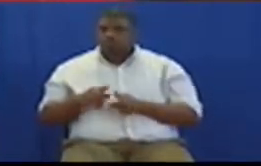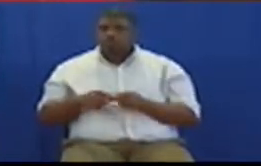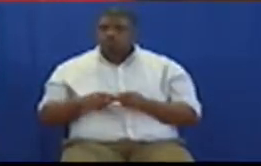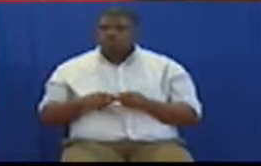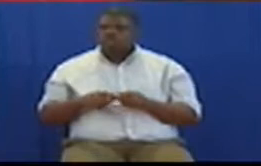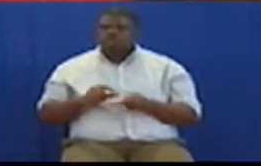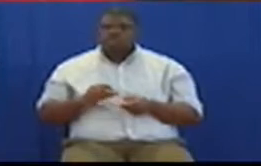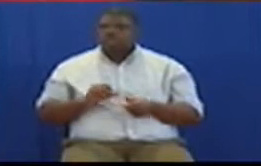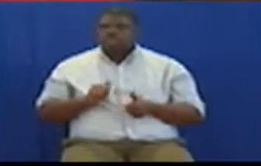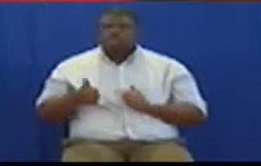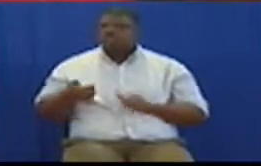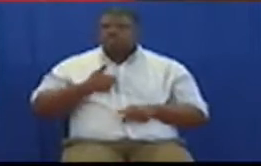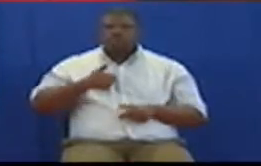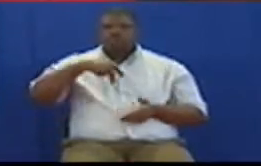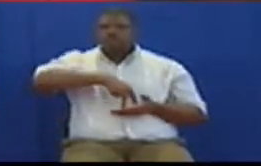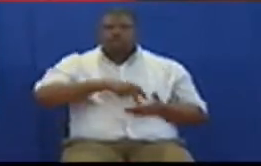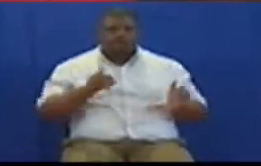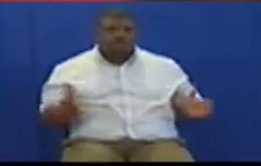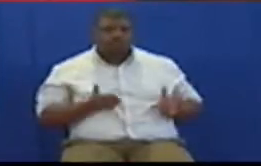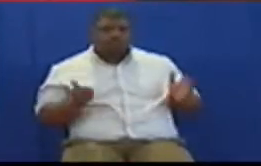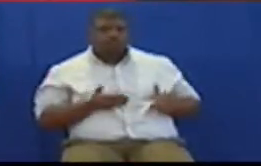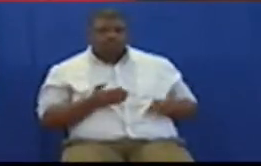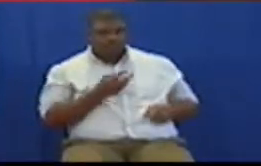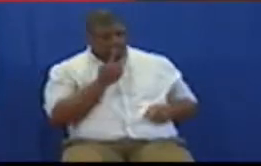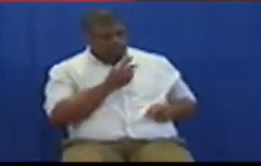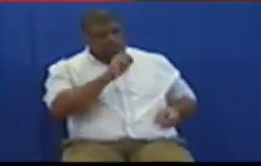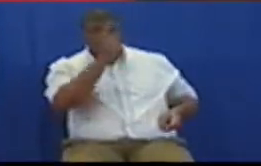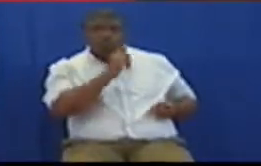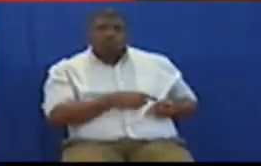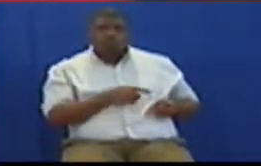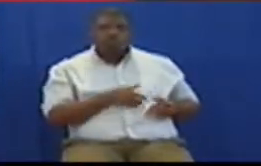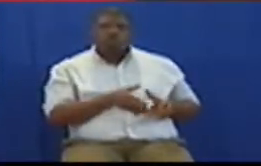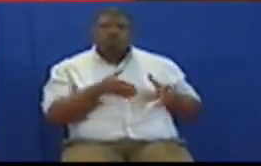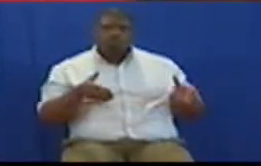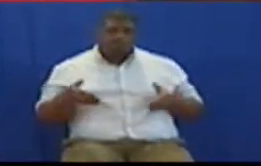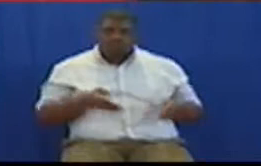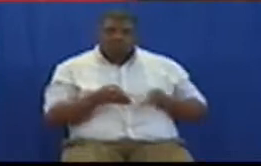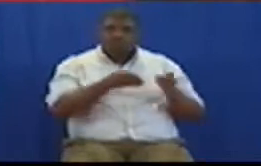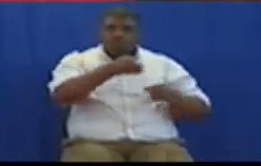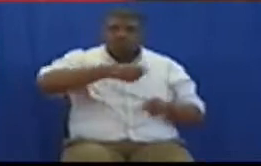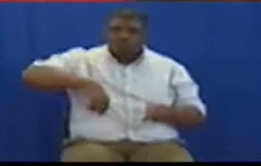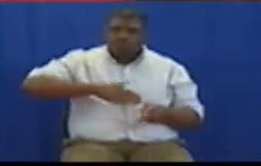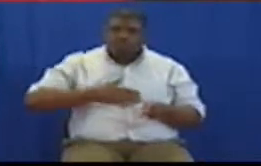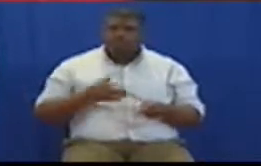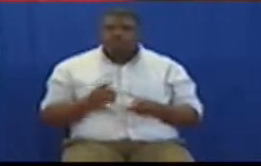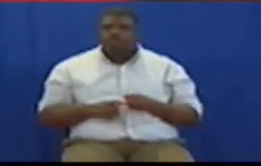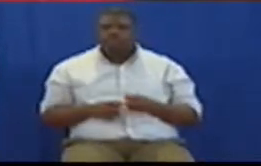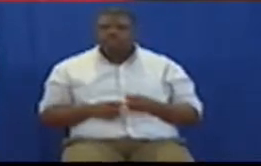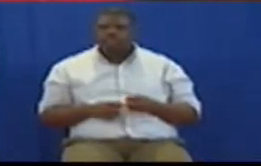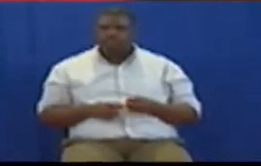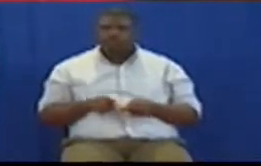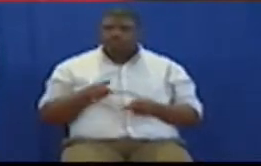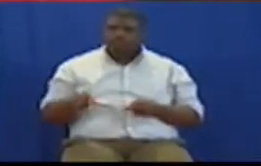kusimama kujitetea. Nikaona tuna mapungufu makubwa sana katika mfumo wetu. Kwa hiyo nimehangaika na hoja